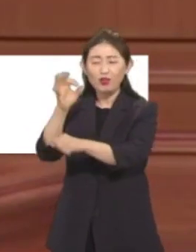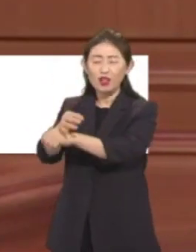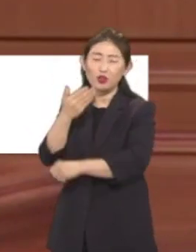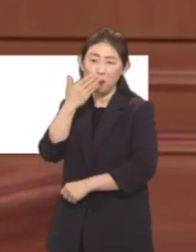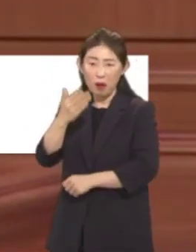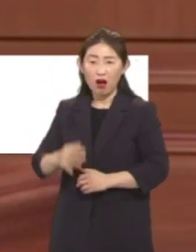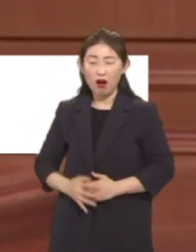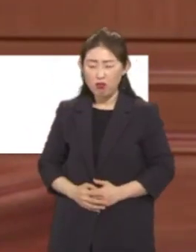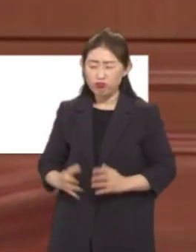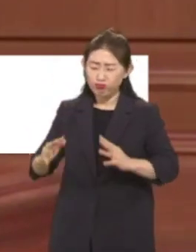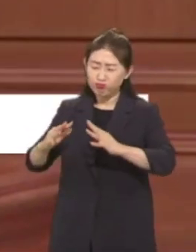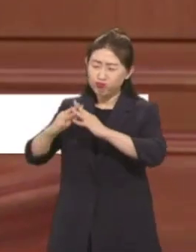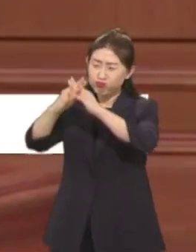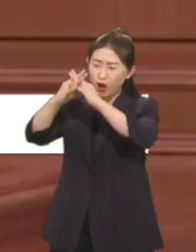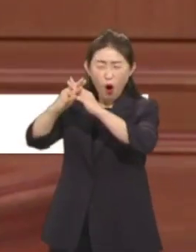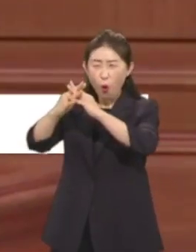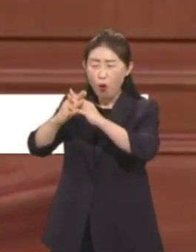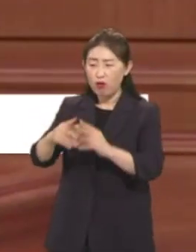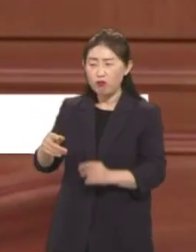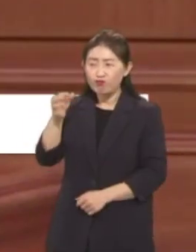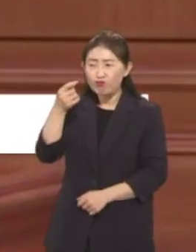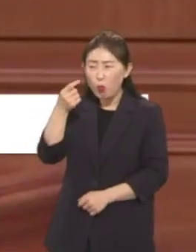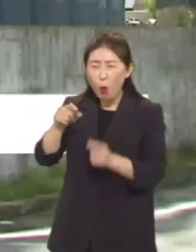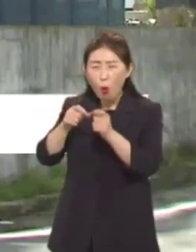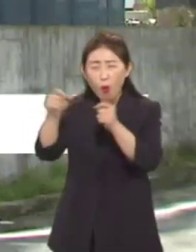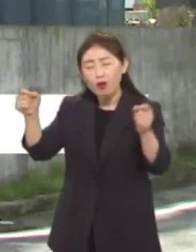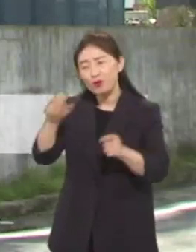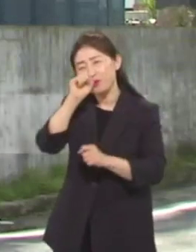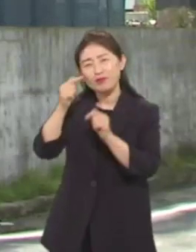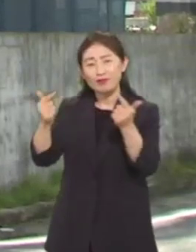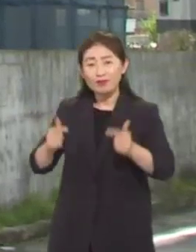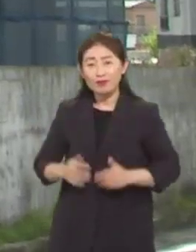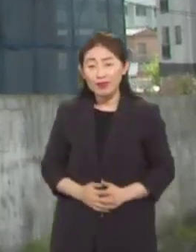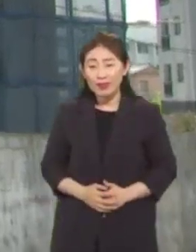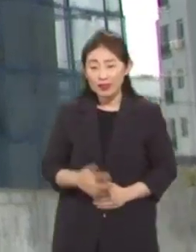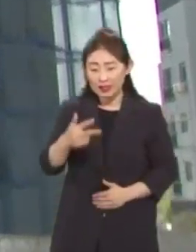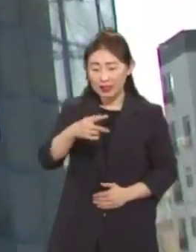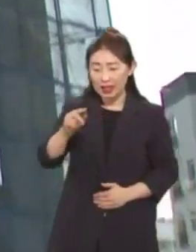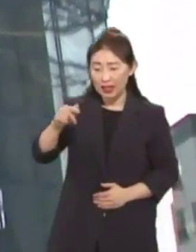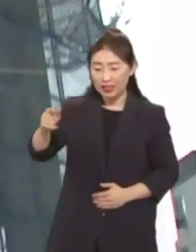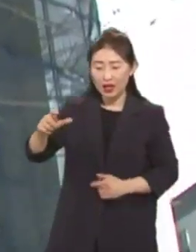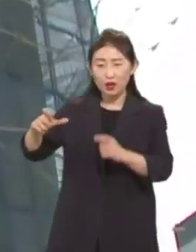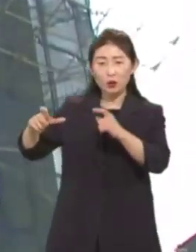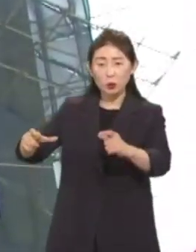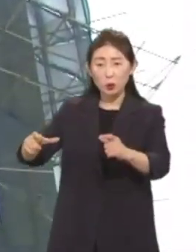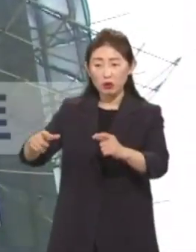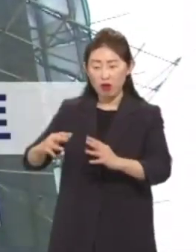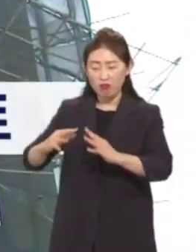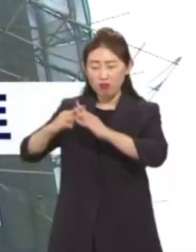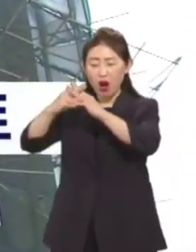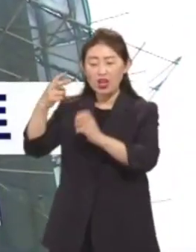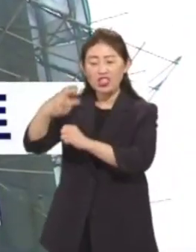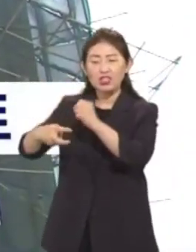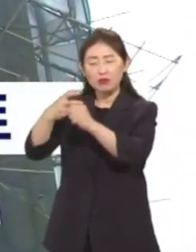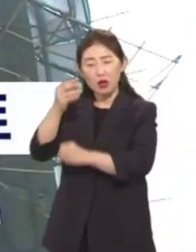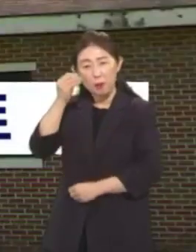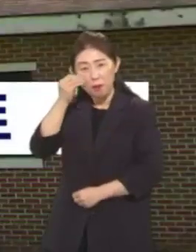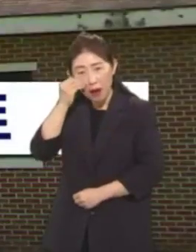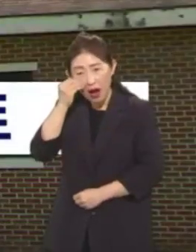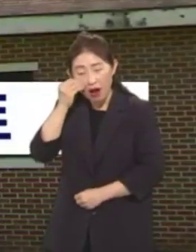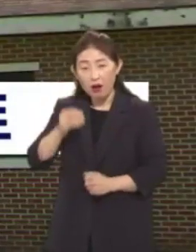방치해 있는 건물들이 계속되는 것도 옳지 않다고 보고 있습니다. 대사동에서 20년 가까이 방치된 건축물의 경우